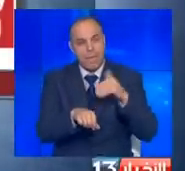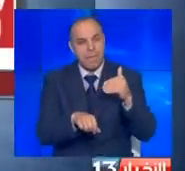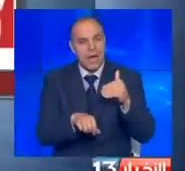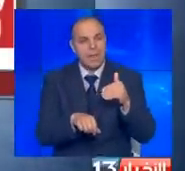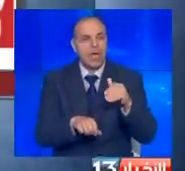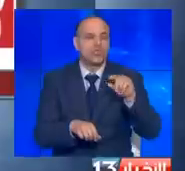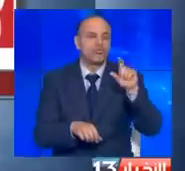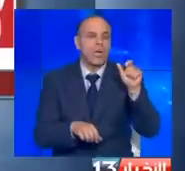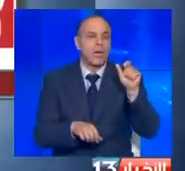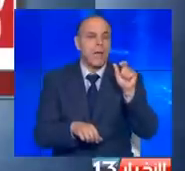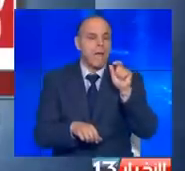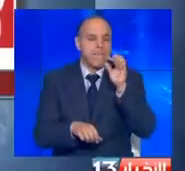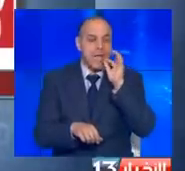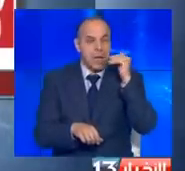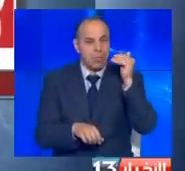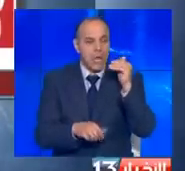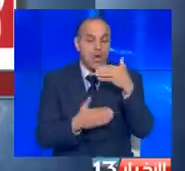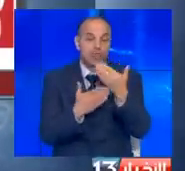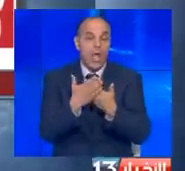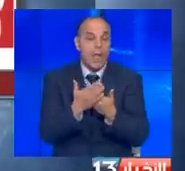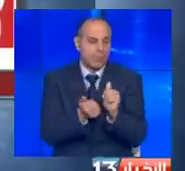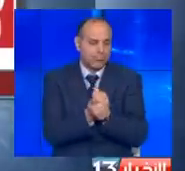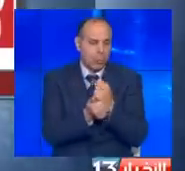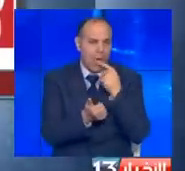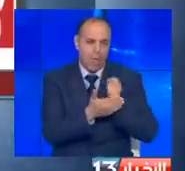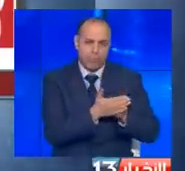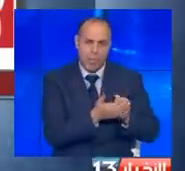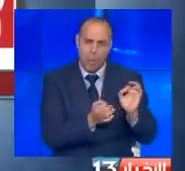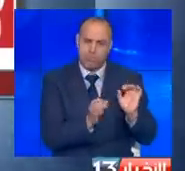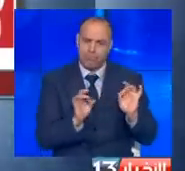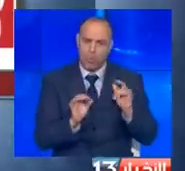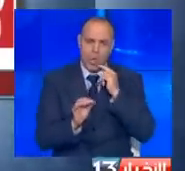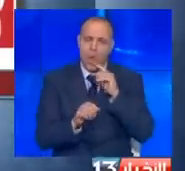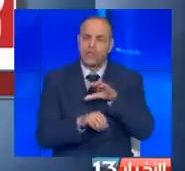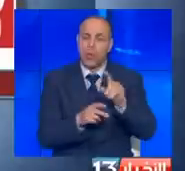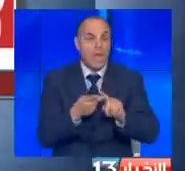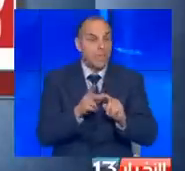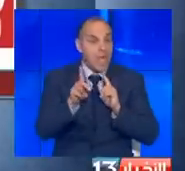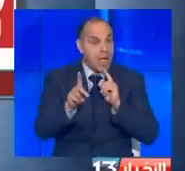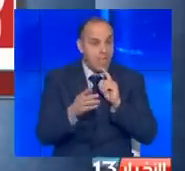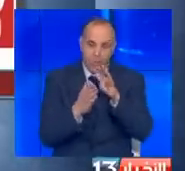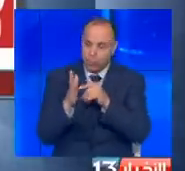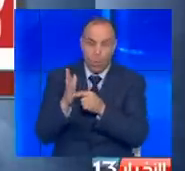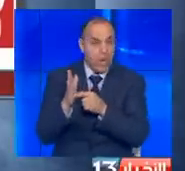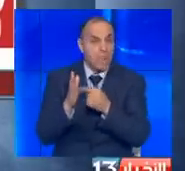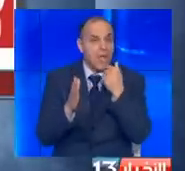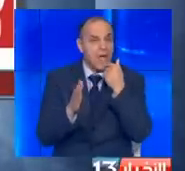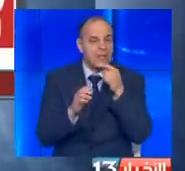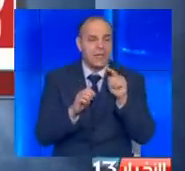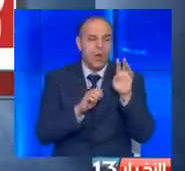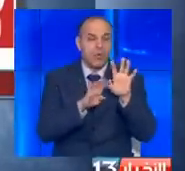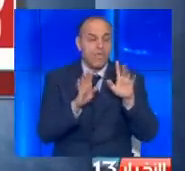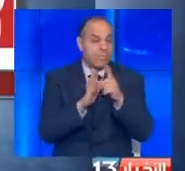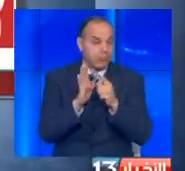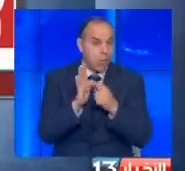القادم للحصول على شهاده ابراء ذمه من الاداءات البلديه او الجهويه كما نص عليه الفصل على التسعه واربعين